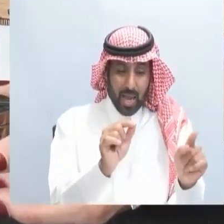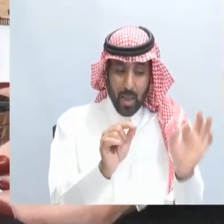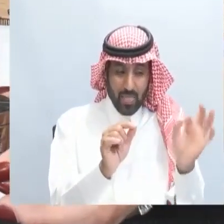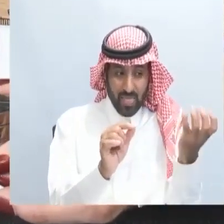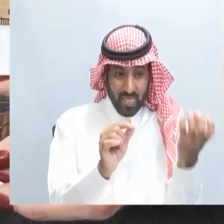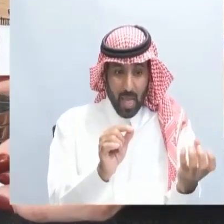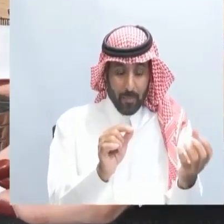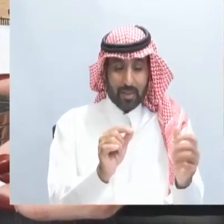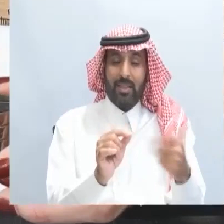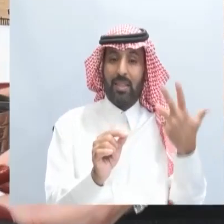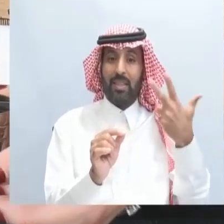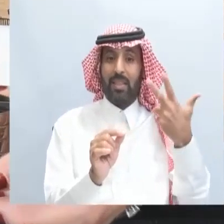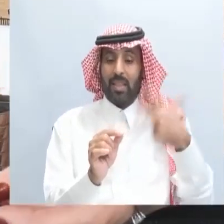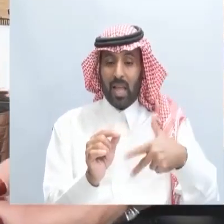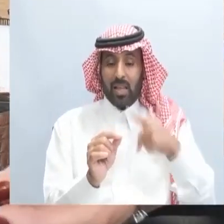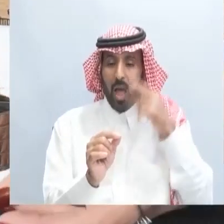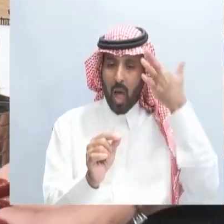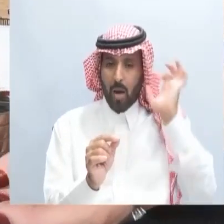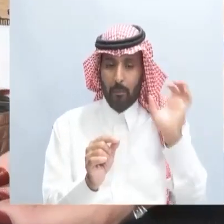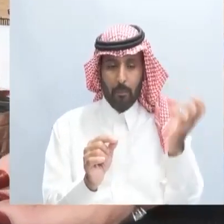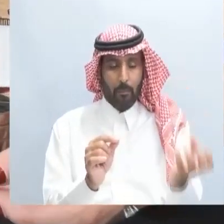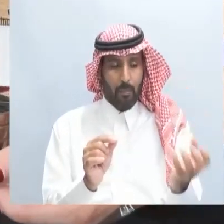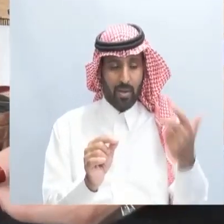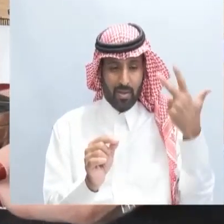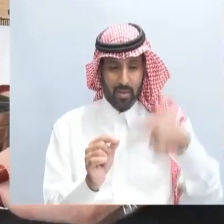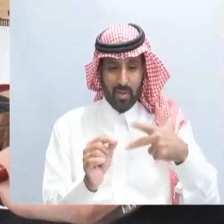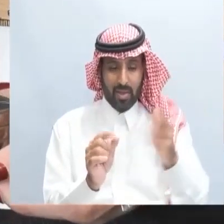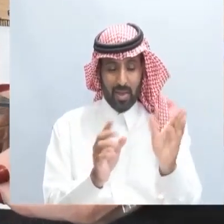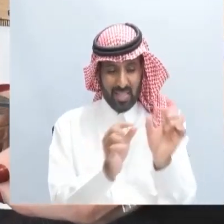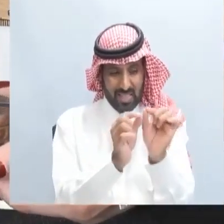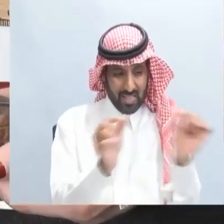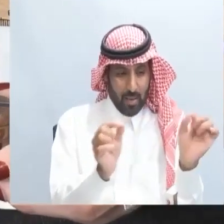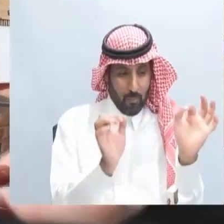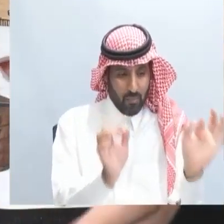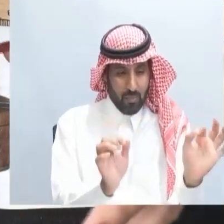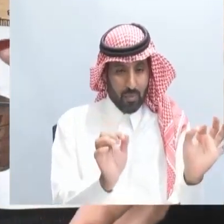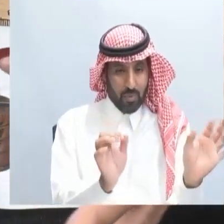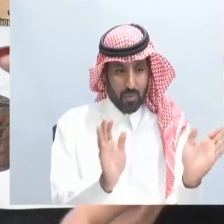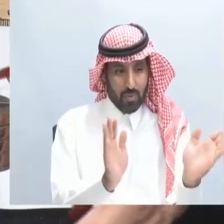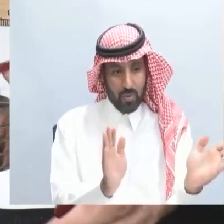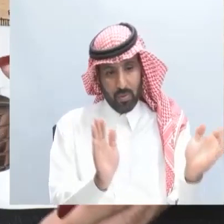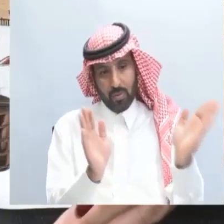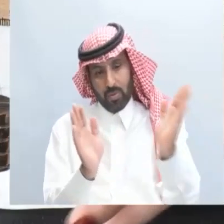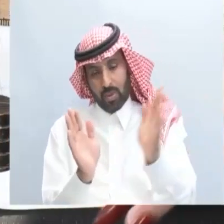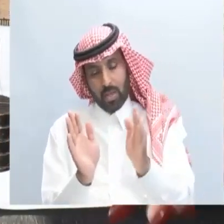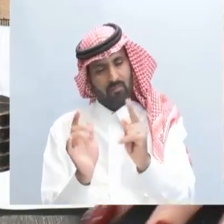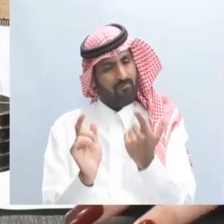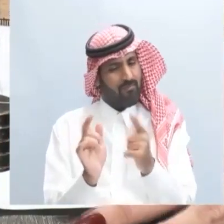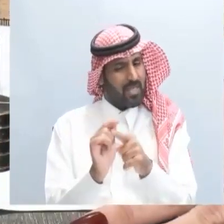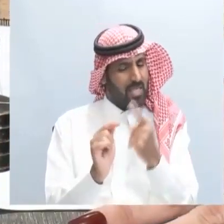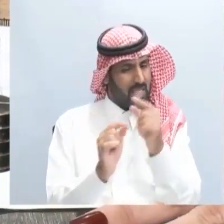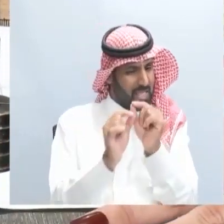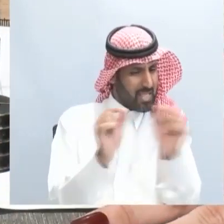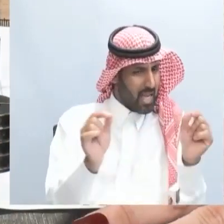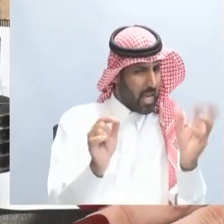ولتكن 80 انت لا تحدد الوزن ولتكن 80 اضعها على مسافه معينه مثلا لنقل ان المسافه